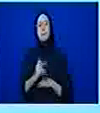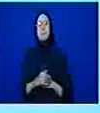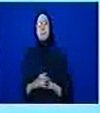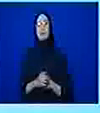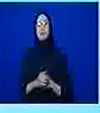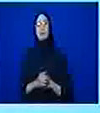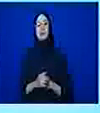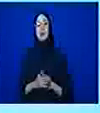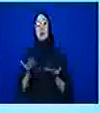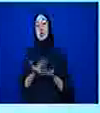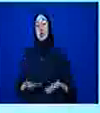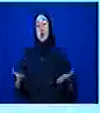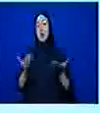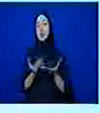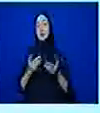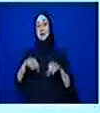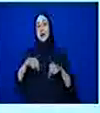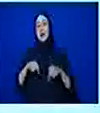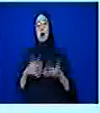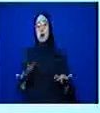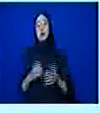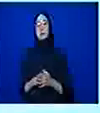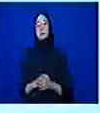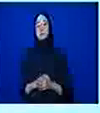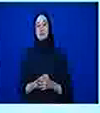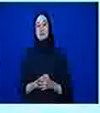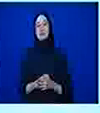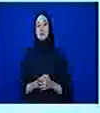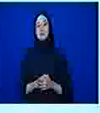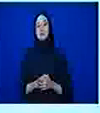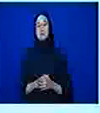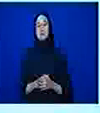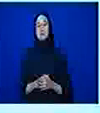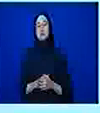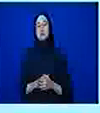situasi yang dibutuhkan sekarang adalah suatu